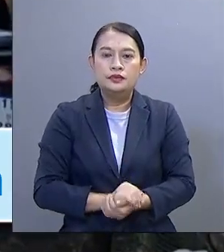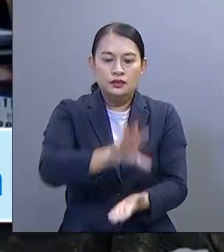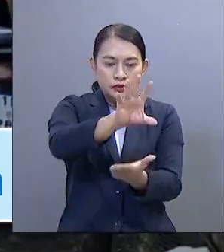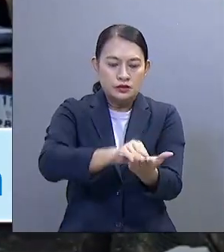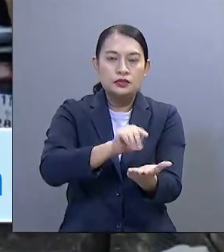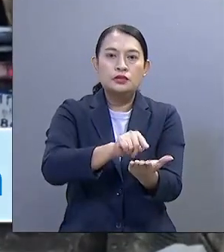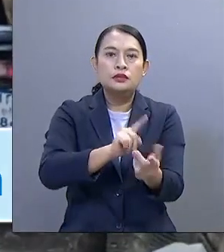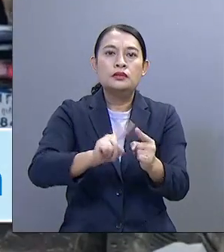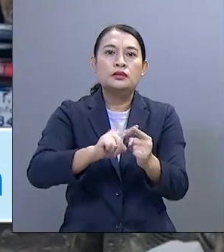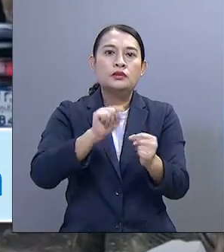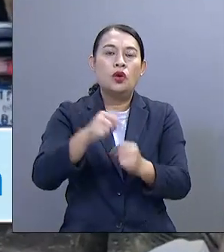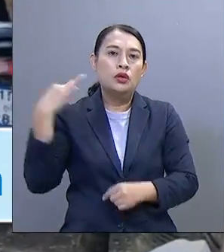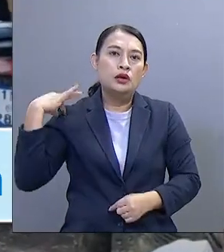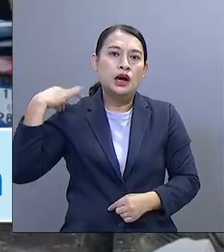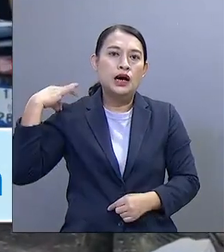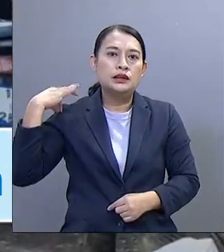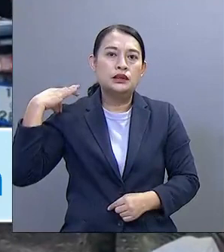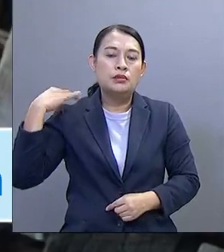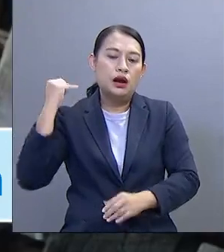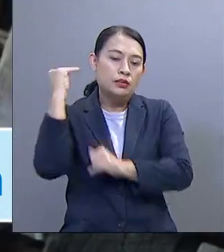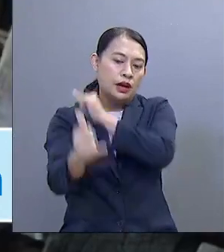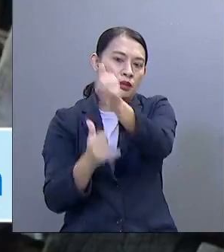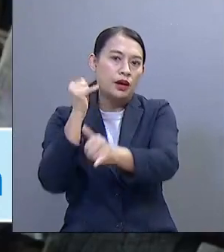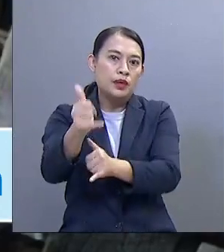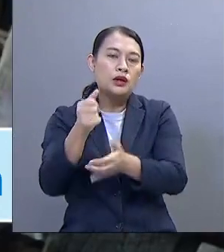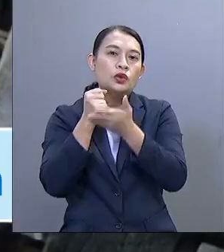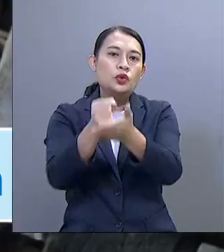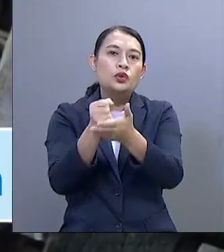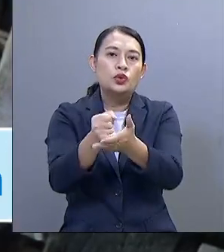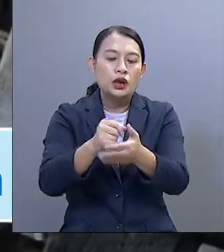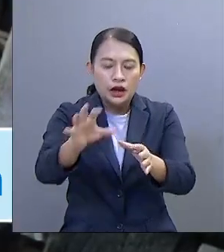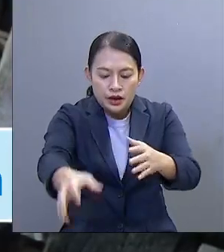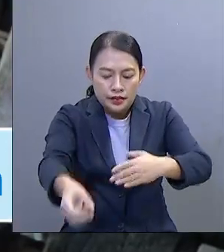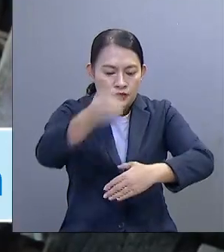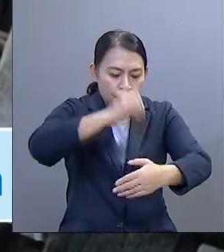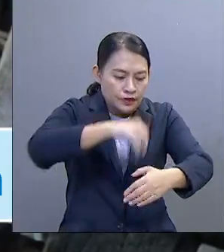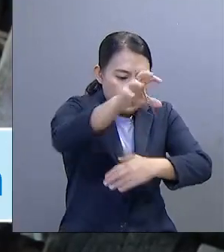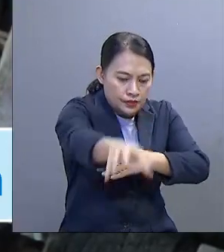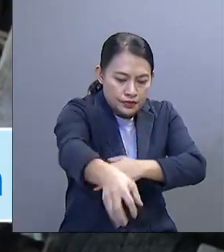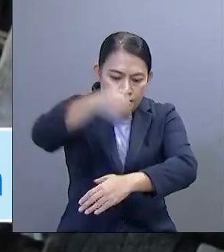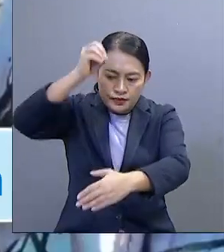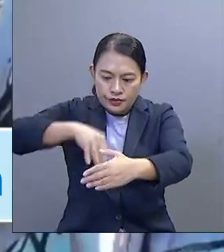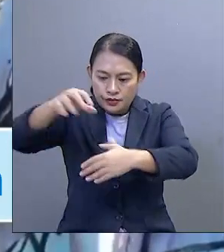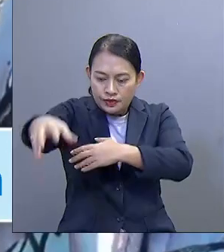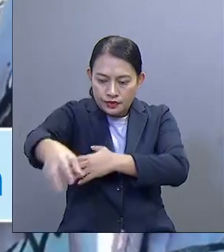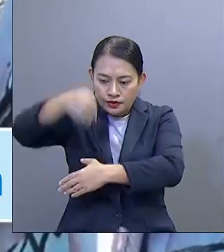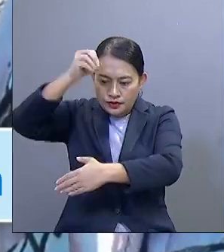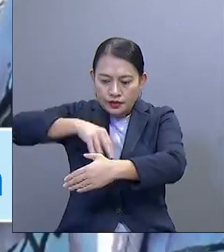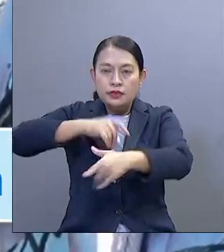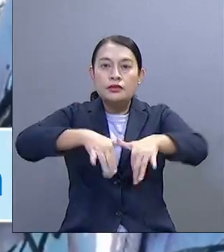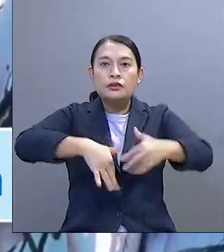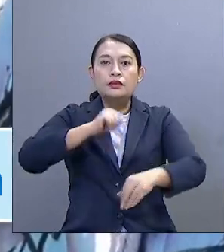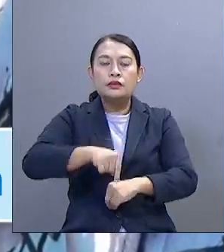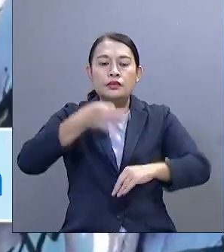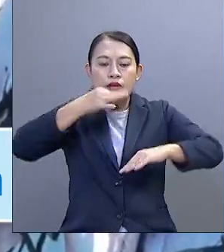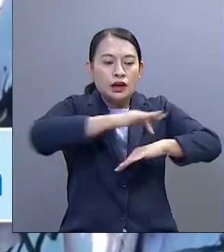จิตอาศาไปเก็บขยะกันทํา Big cleaning dayเพื่อจัดเก็บขยะในชุมนทั้งใน